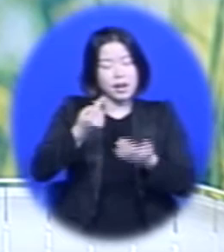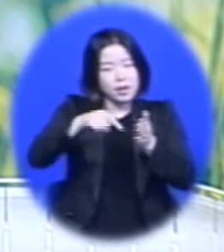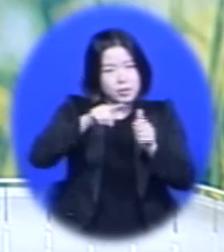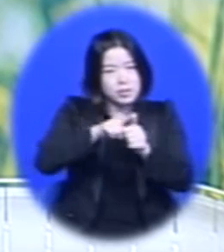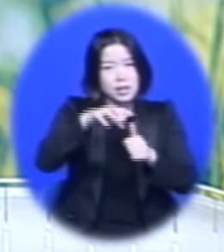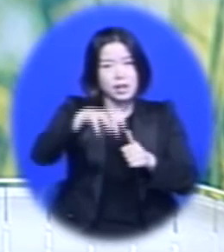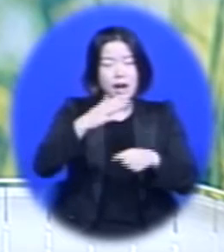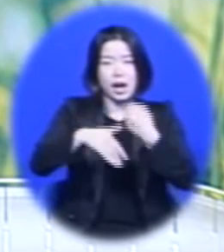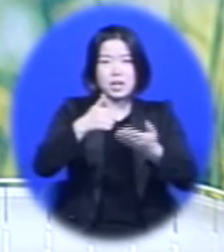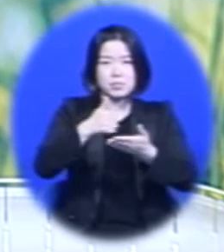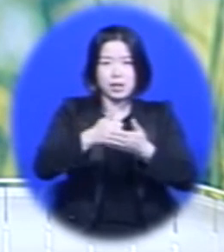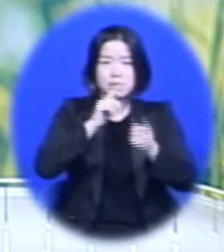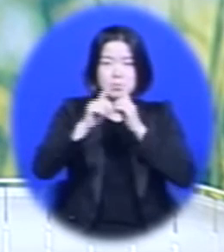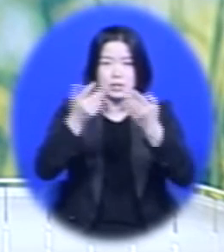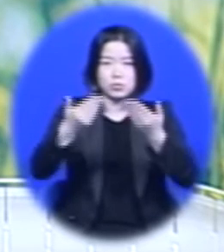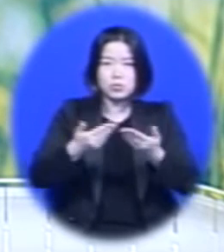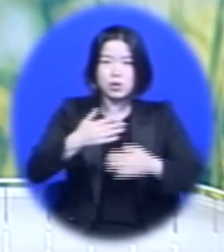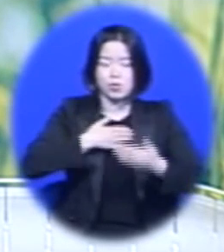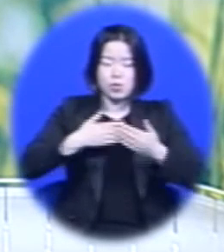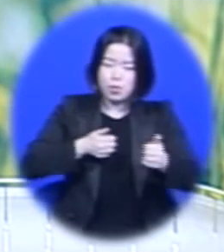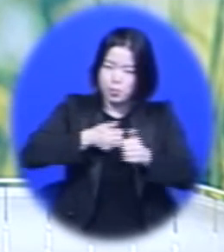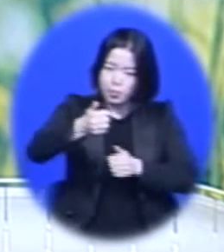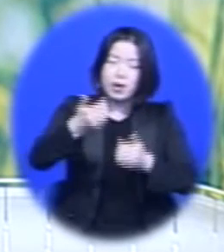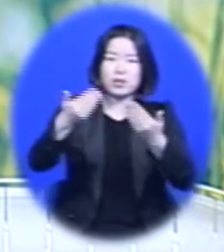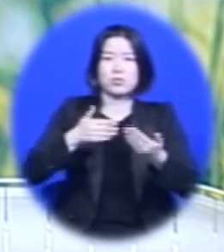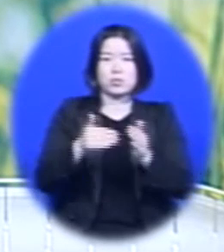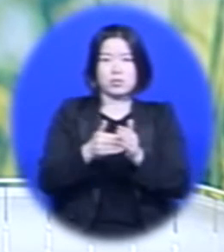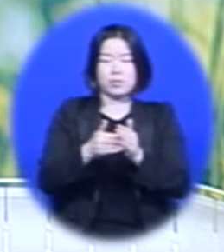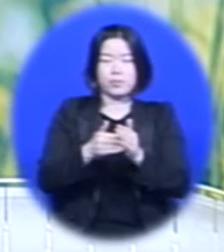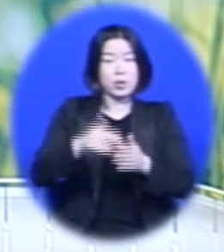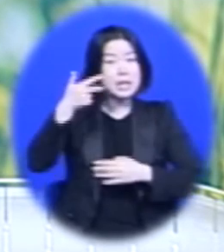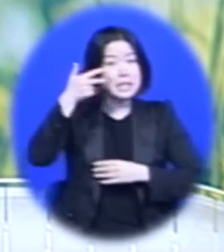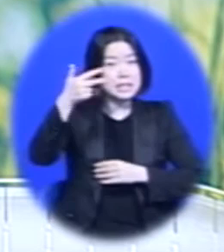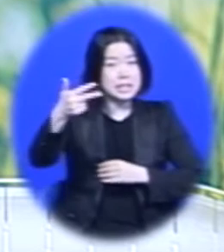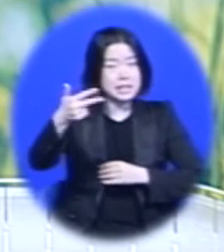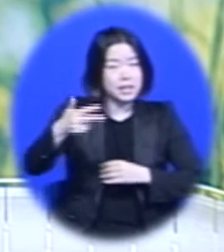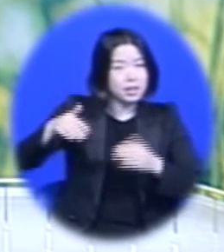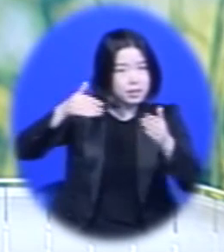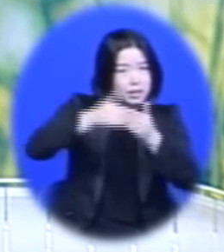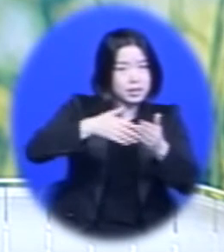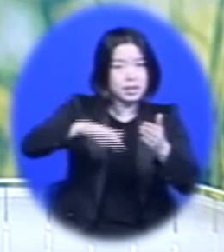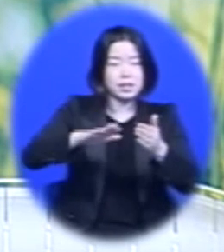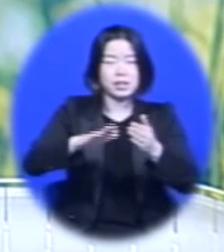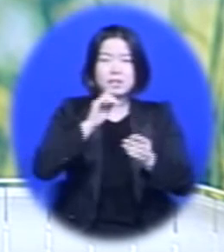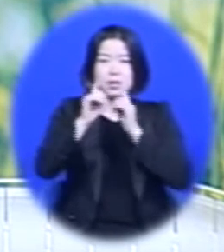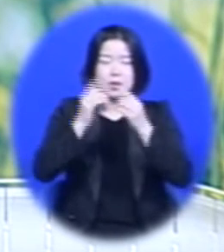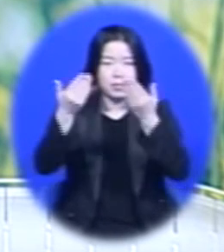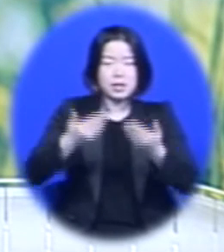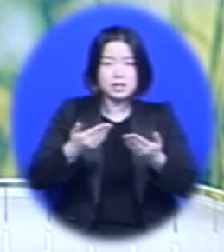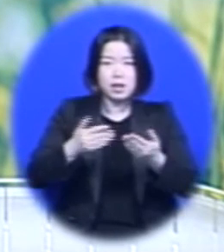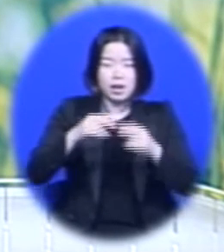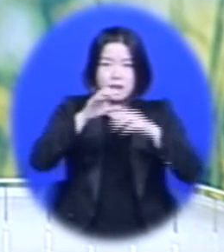말씀으로 두려움을 이기게 하셨습니다. 또한 7일째까지 가야 합니다라는 설교 말씀을 통해 여리고성을 돌